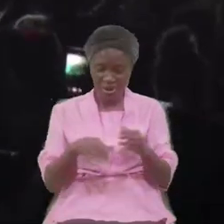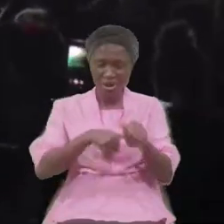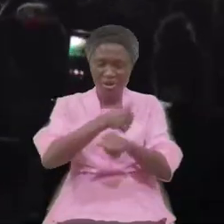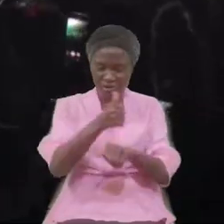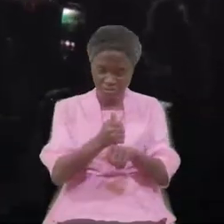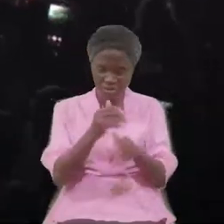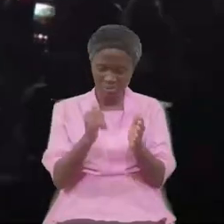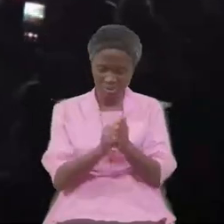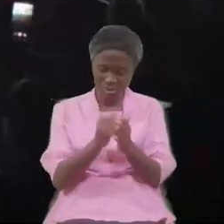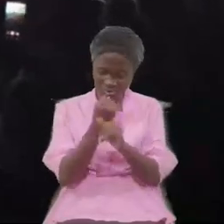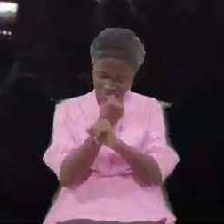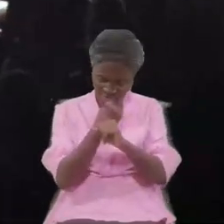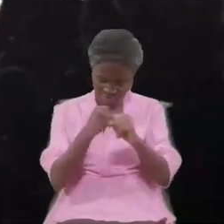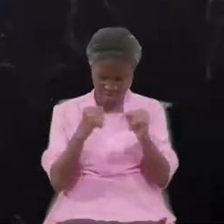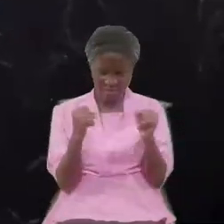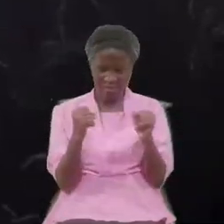Confirme ce salut.